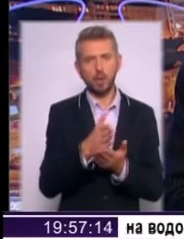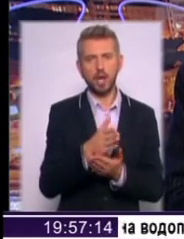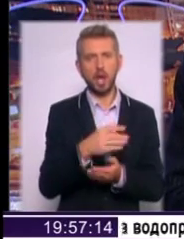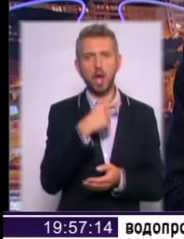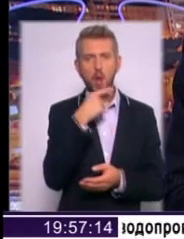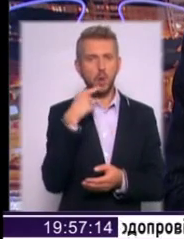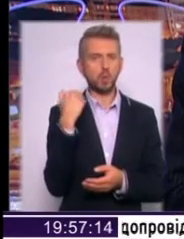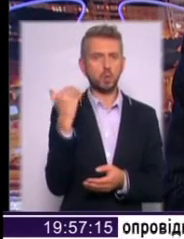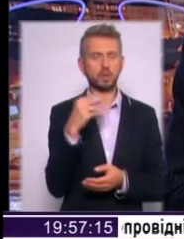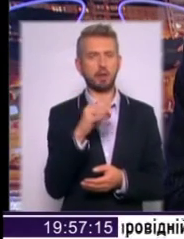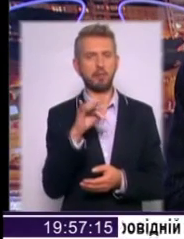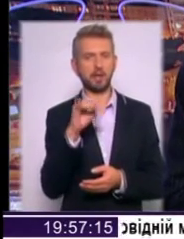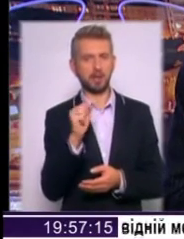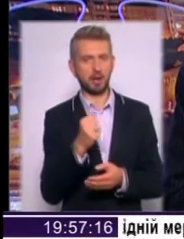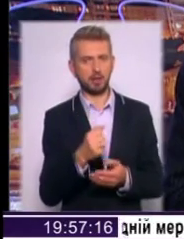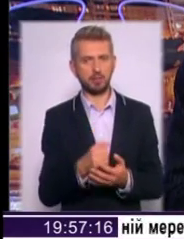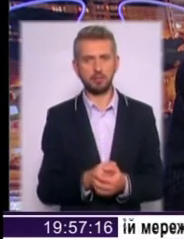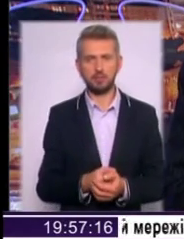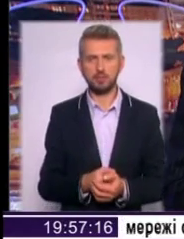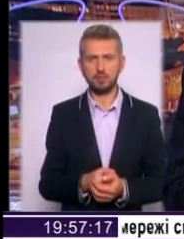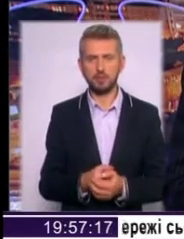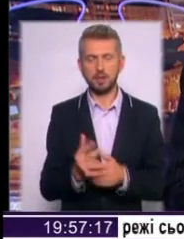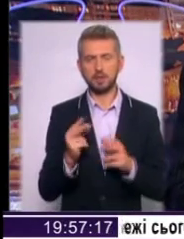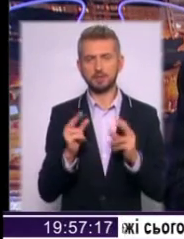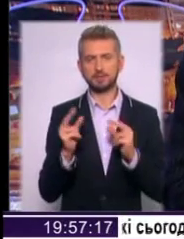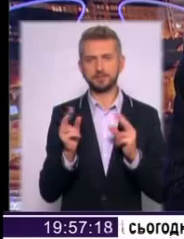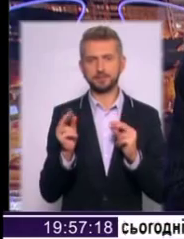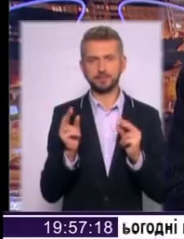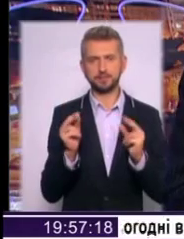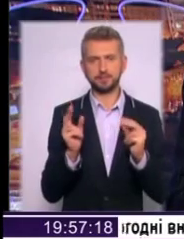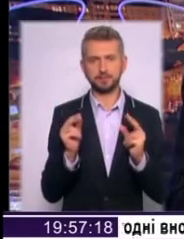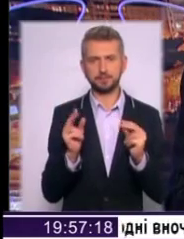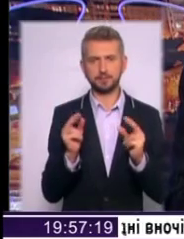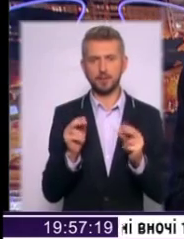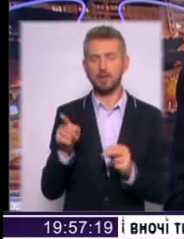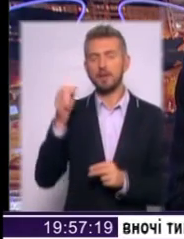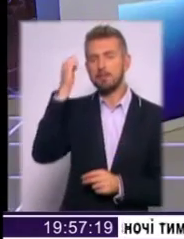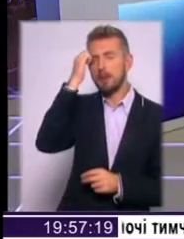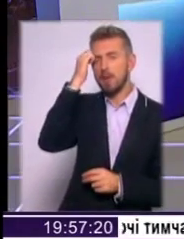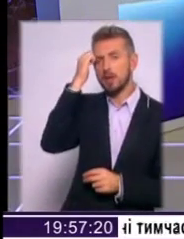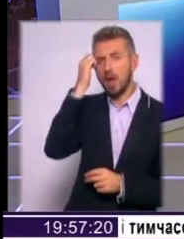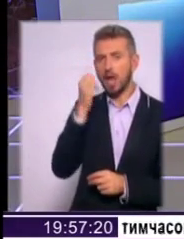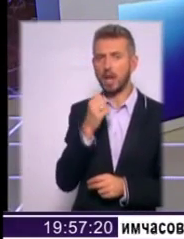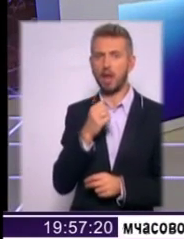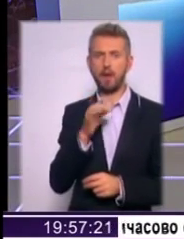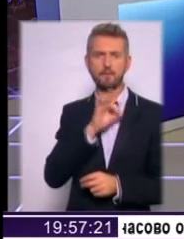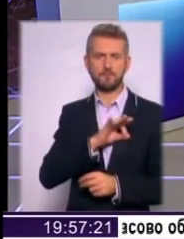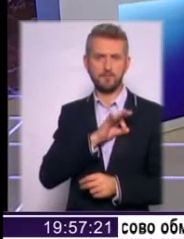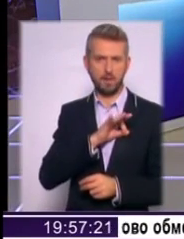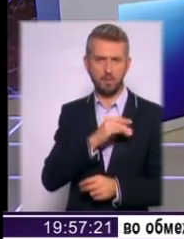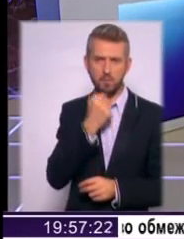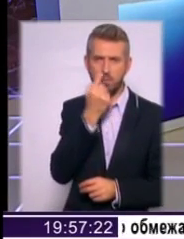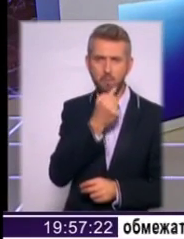міра, яка краще, є прикриттям агресії. Нічого такого не впливало. Звичайно, ви пам'ятаєте, мову, да, експлуатували це